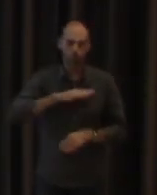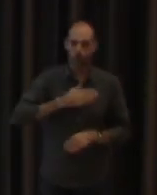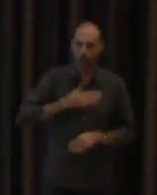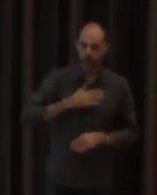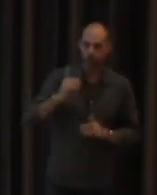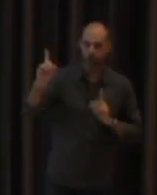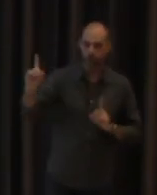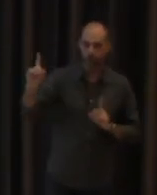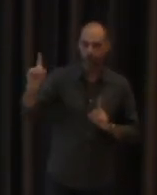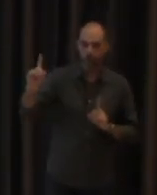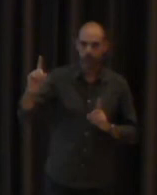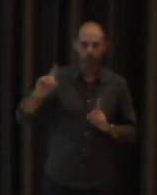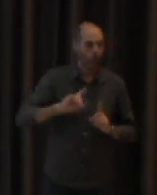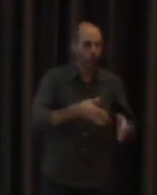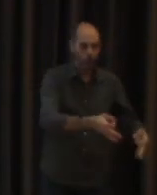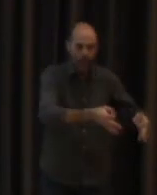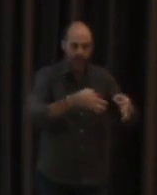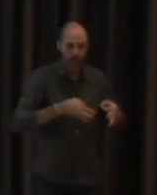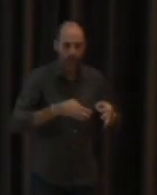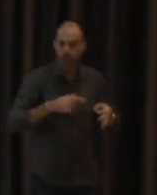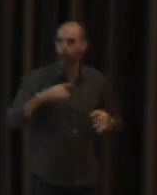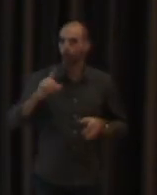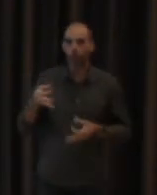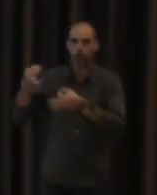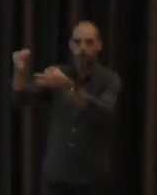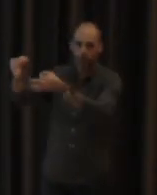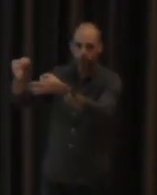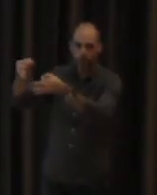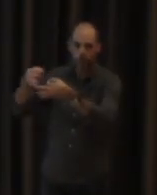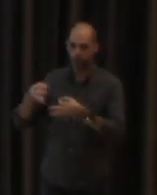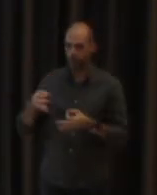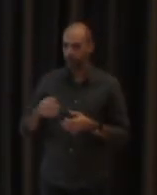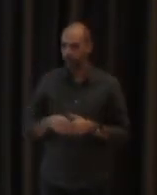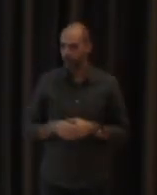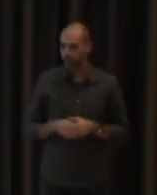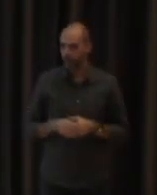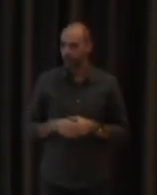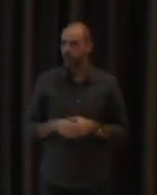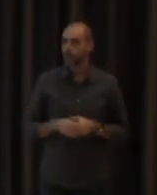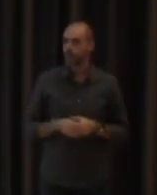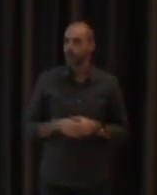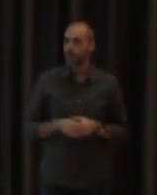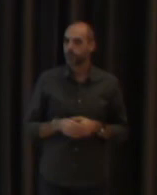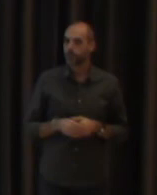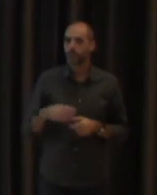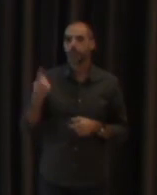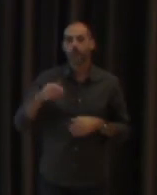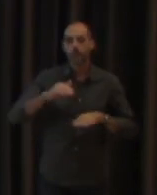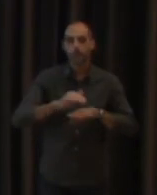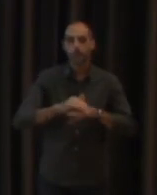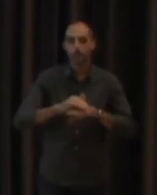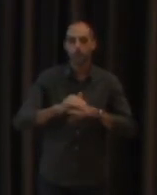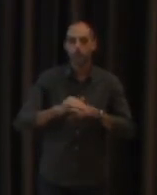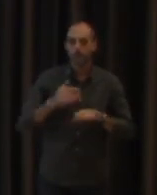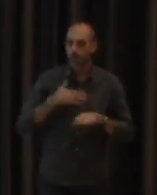no arribes aquí on sóc jo, és a dir, el de l'emissor. Bé, en aquest apartat hem vist que hi ha verbs que han de prescindir